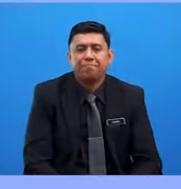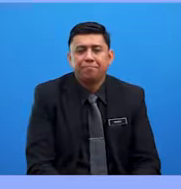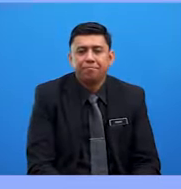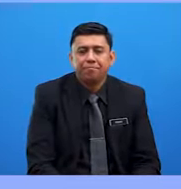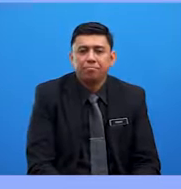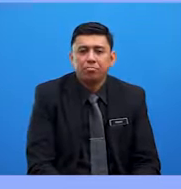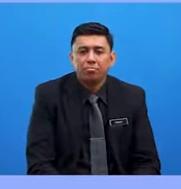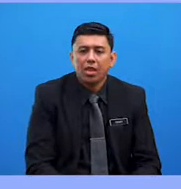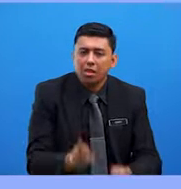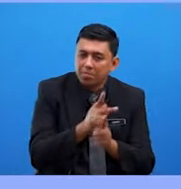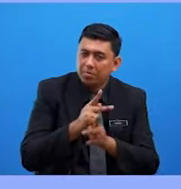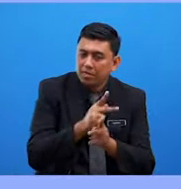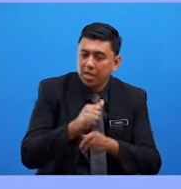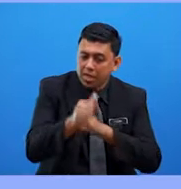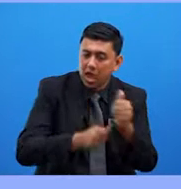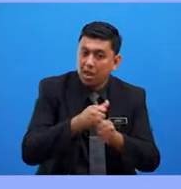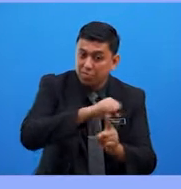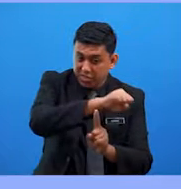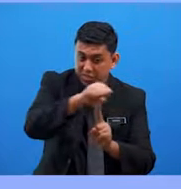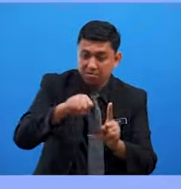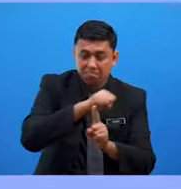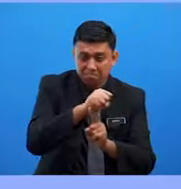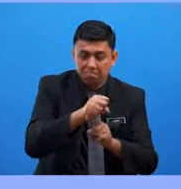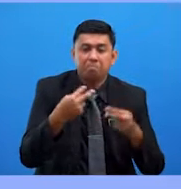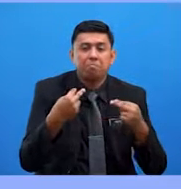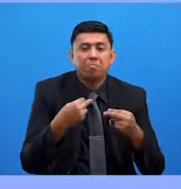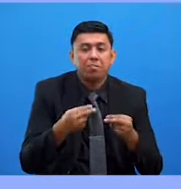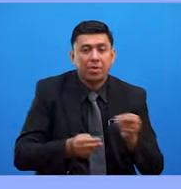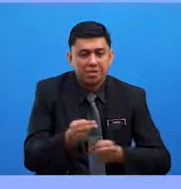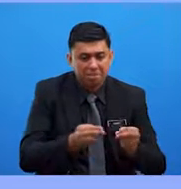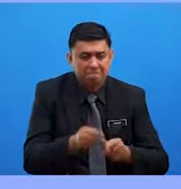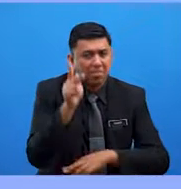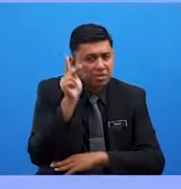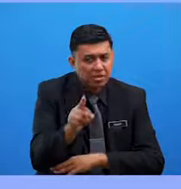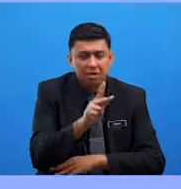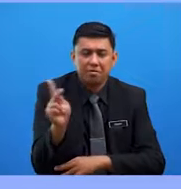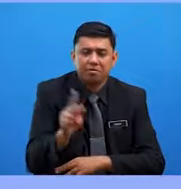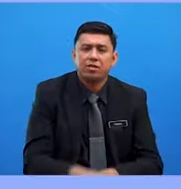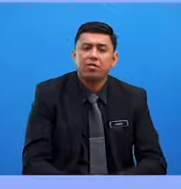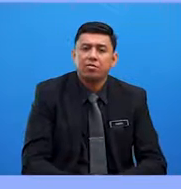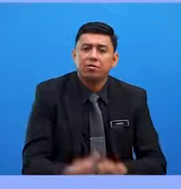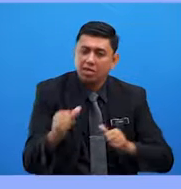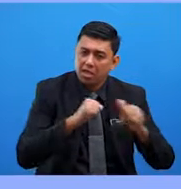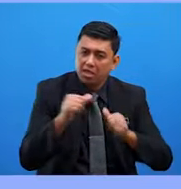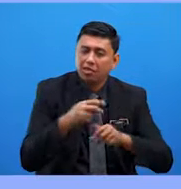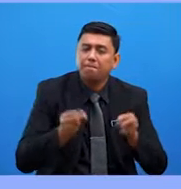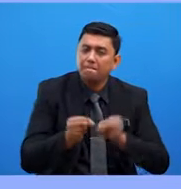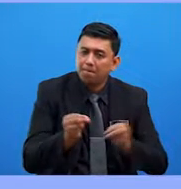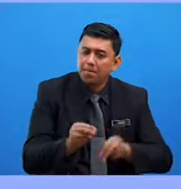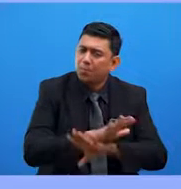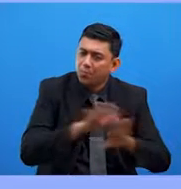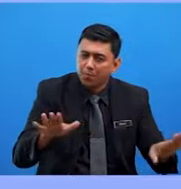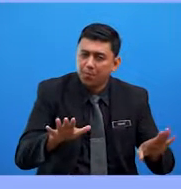kelima, menjaga alam sekitar. Perniagaan perlu memastikan aktiviti perniagaan